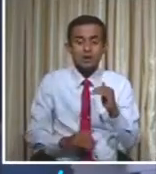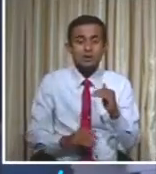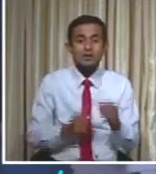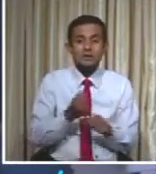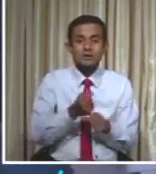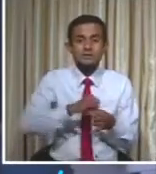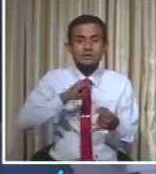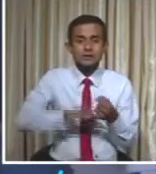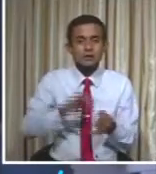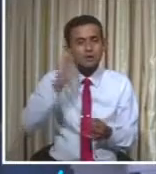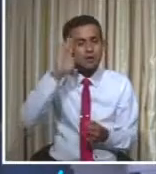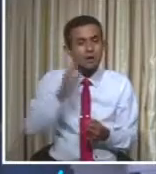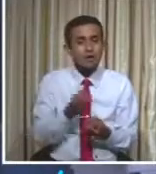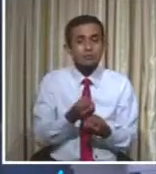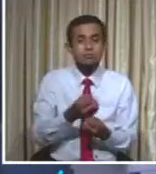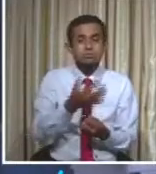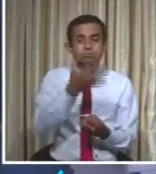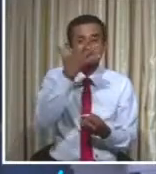වාෂ්පීකරණය